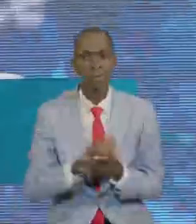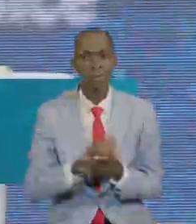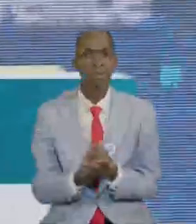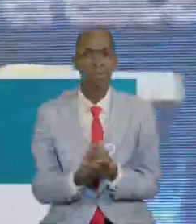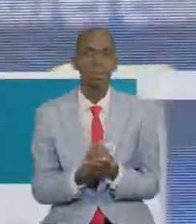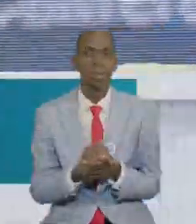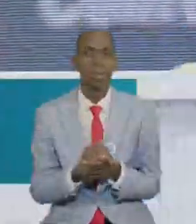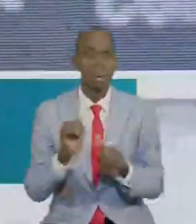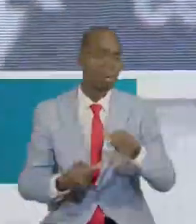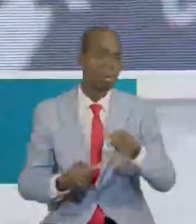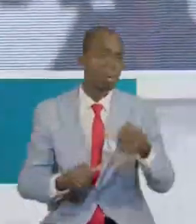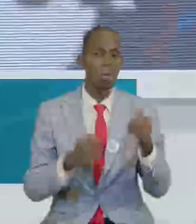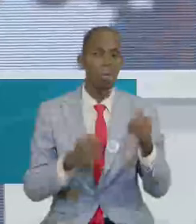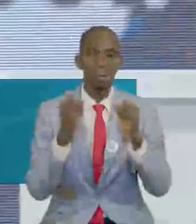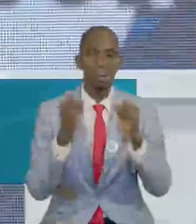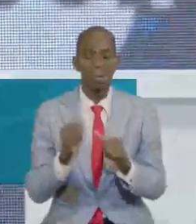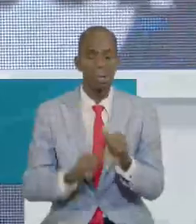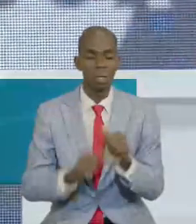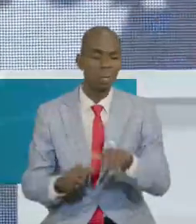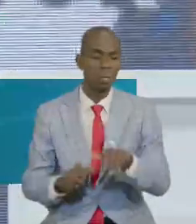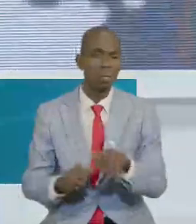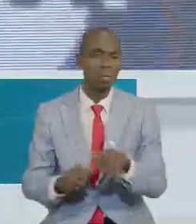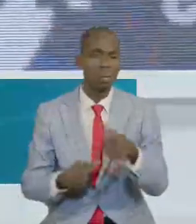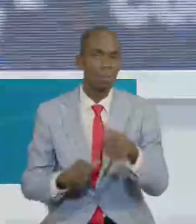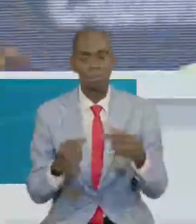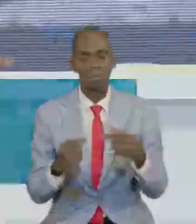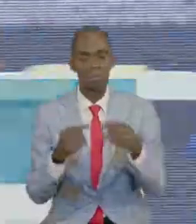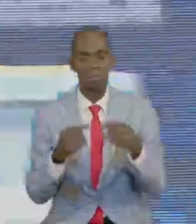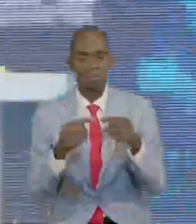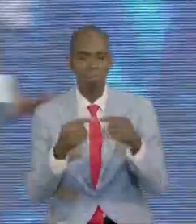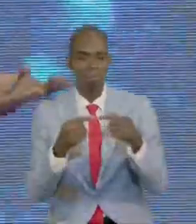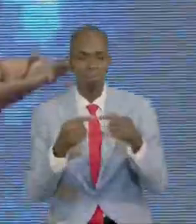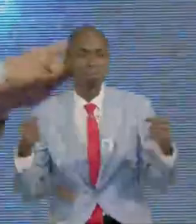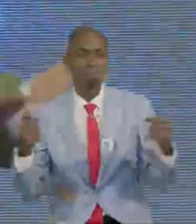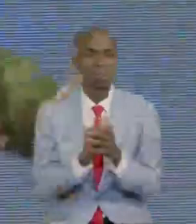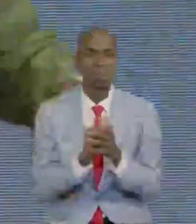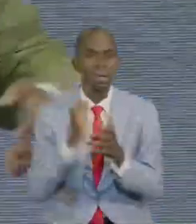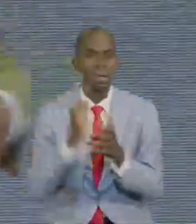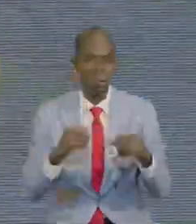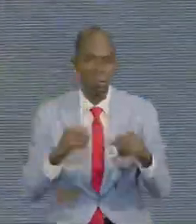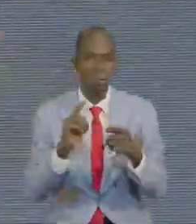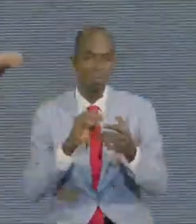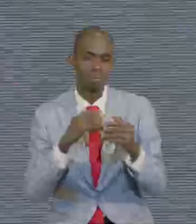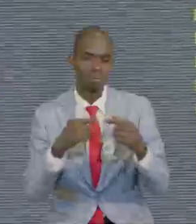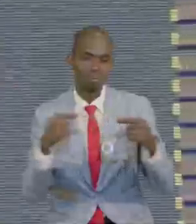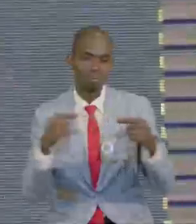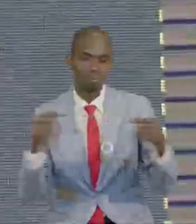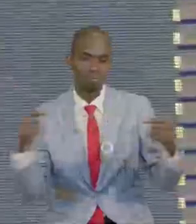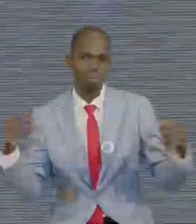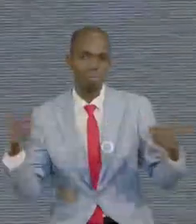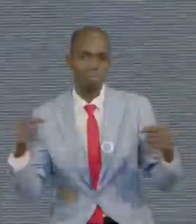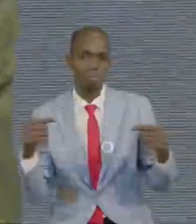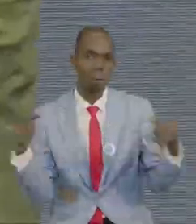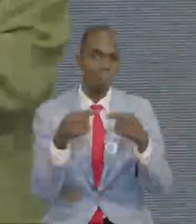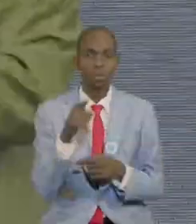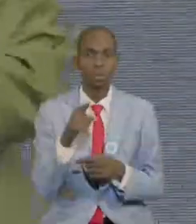other power, every other contrary power that will try to negate you, that will try to oppose you, that will